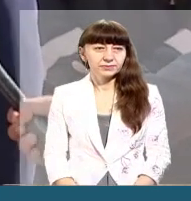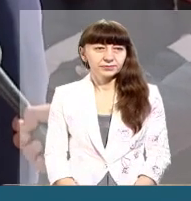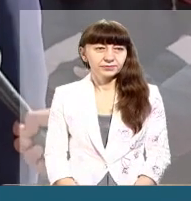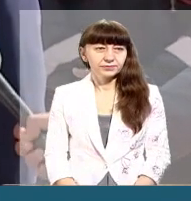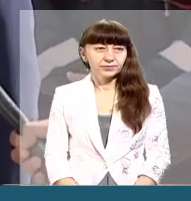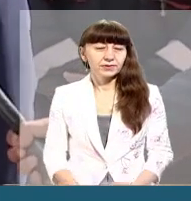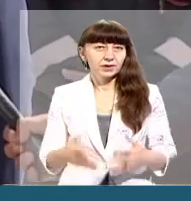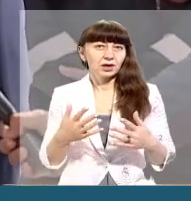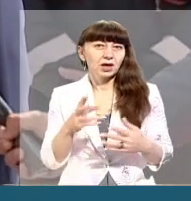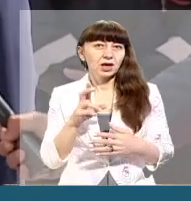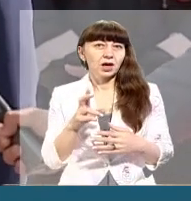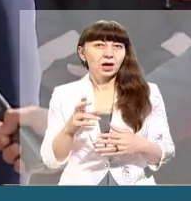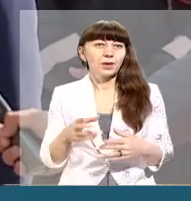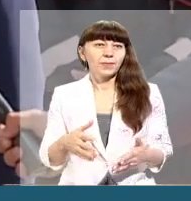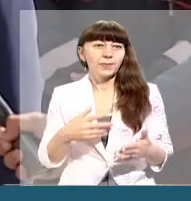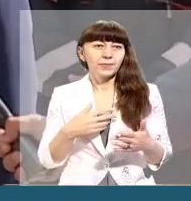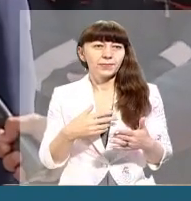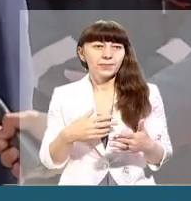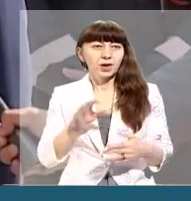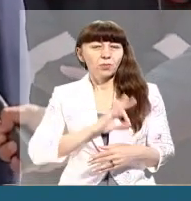потребитель руды и бокситов, он